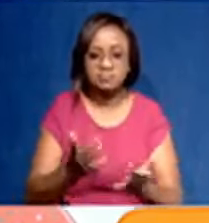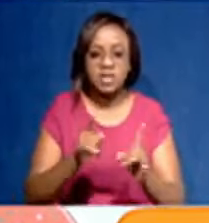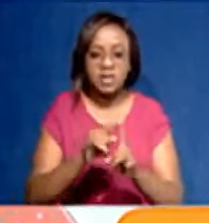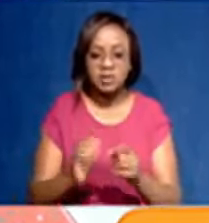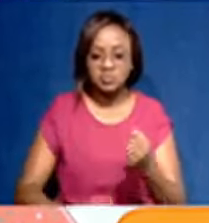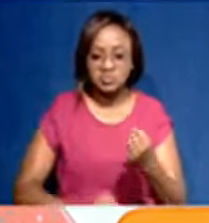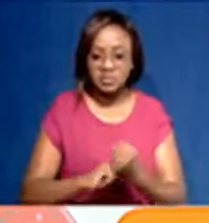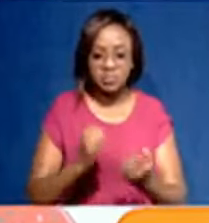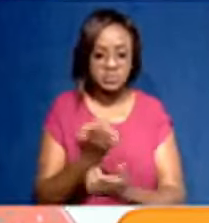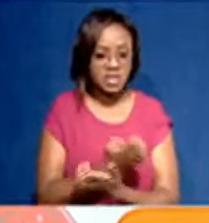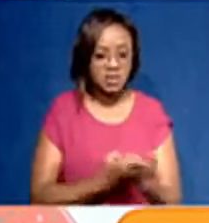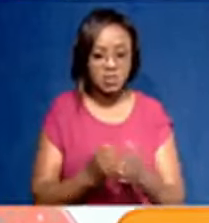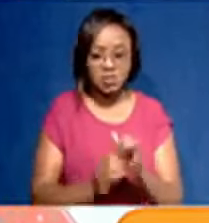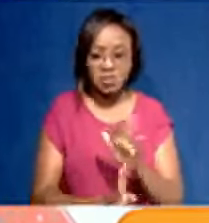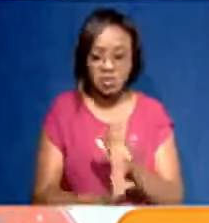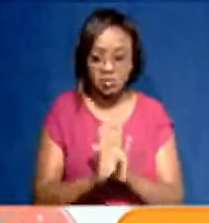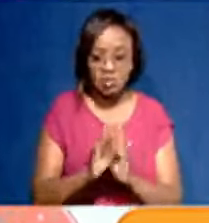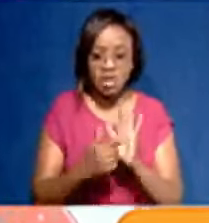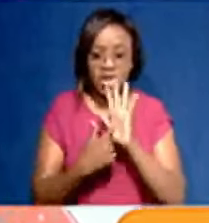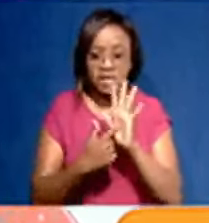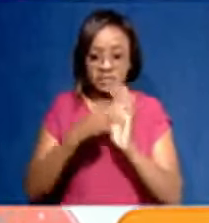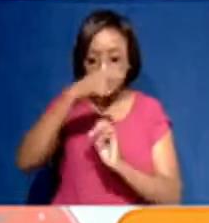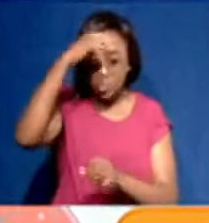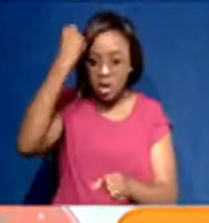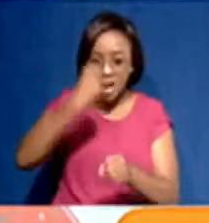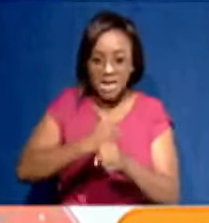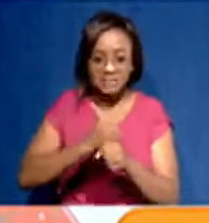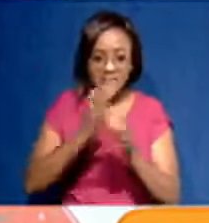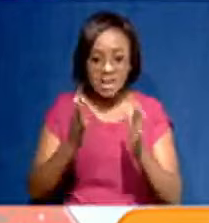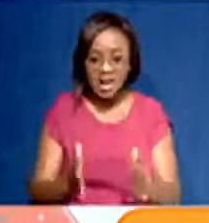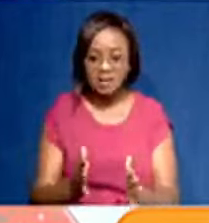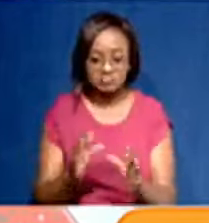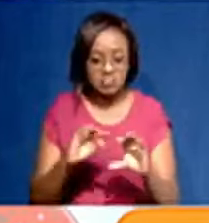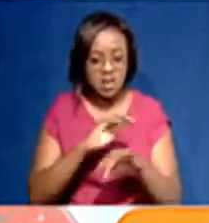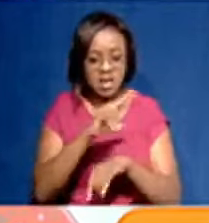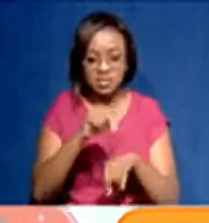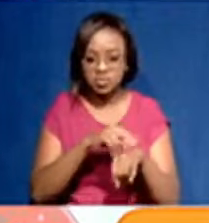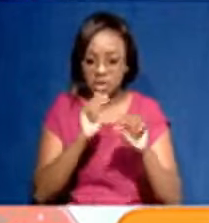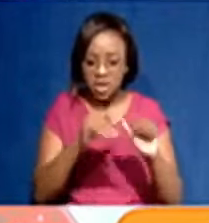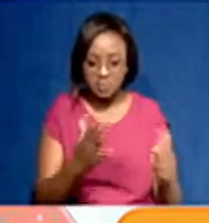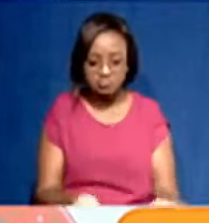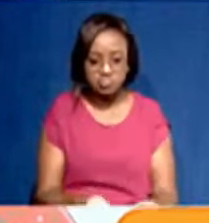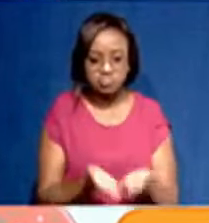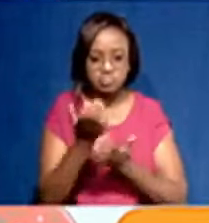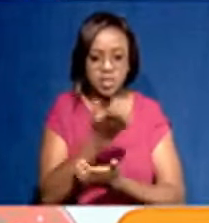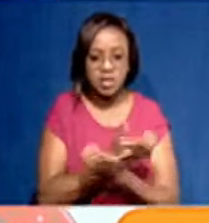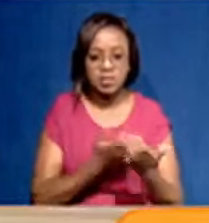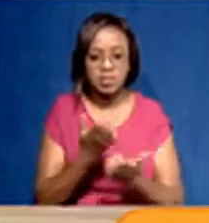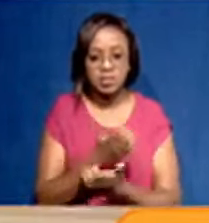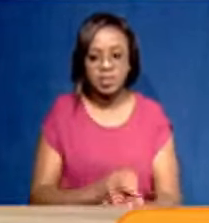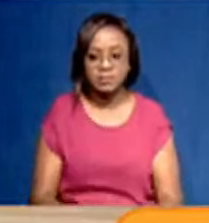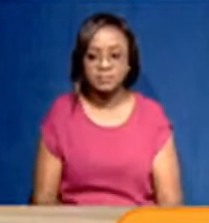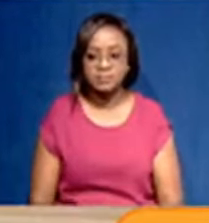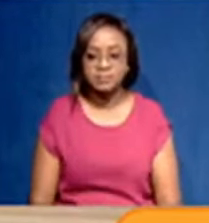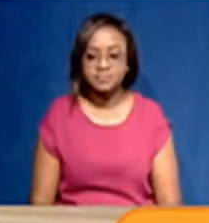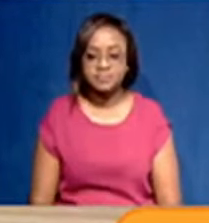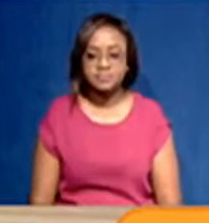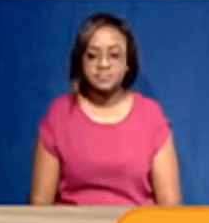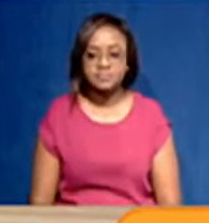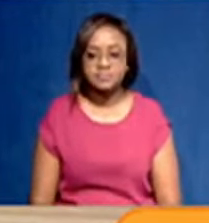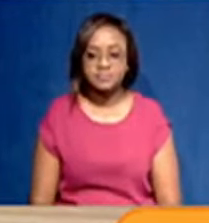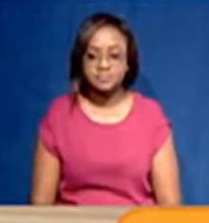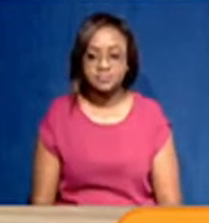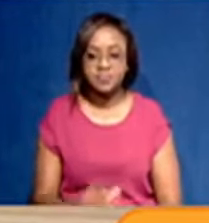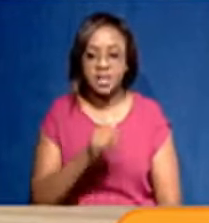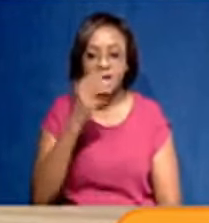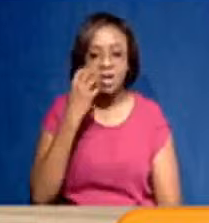economic growth, especially the Hassan nation, for a better and vibrant economy. Na mtazamaji, na